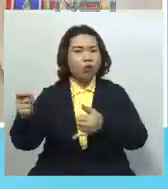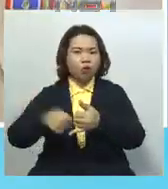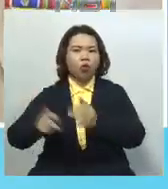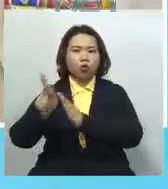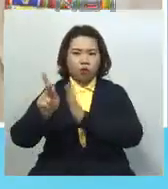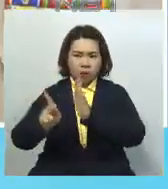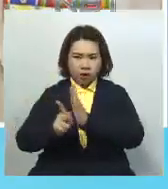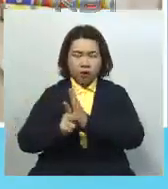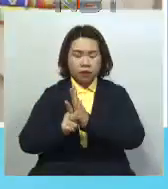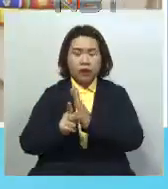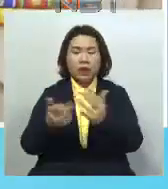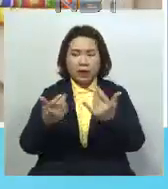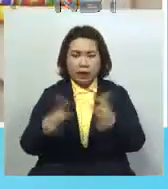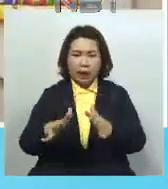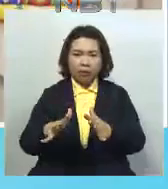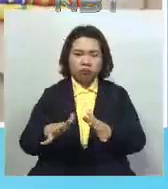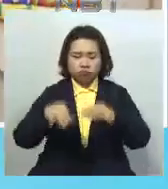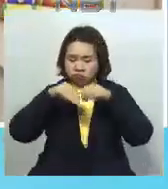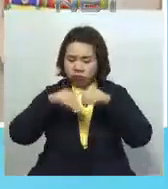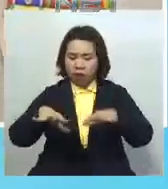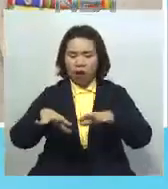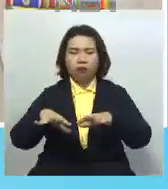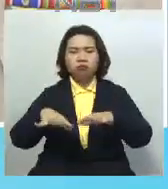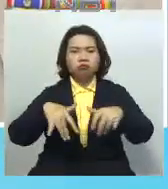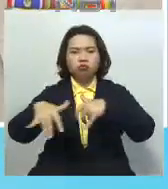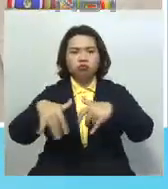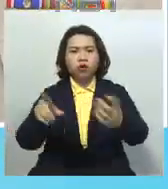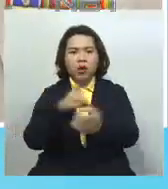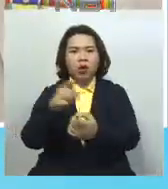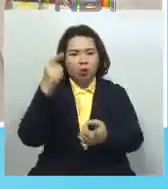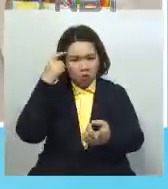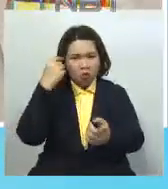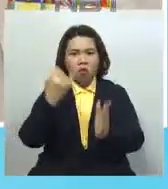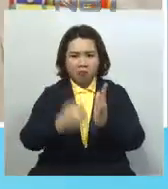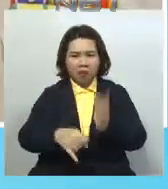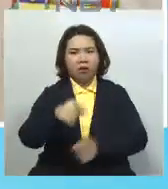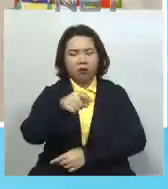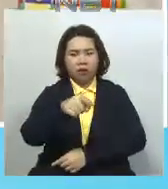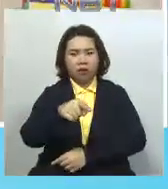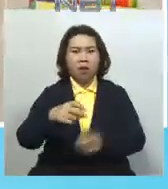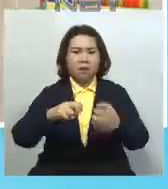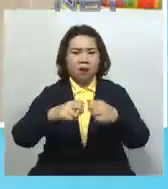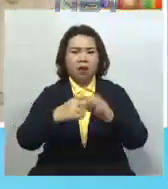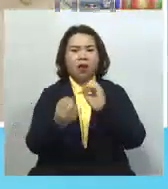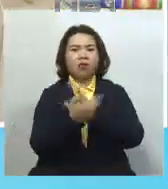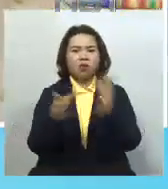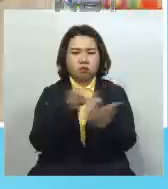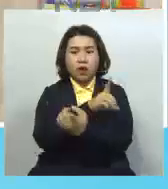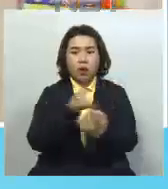ฎหมายแล้วก็ประจานให้สังคมได้รับรู้ว่าสิ่งที่เขาทำไปเนี่ยมันสร้างความเสียห